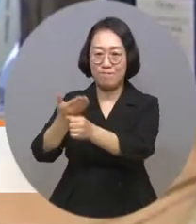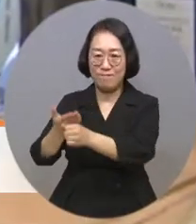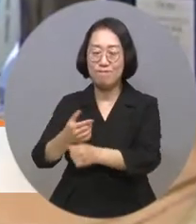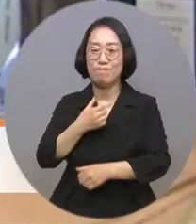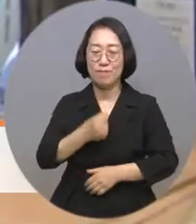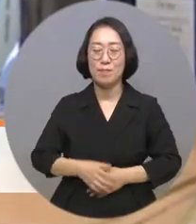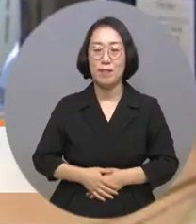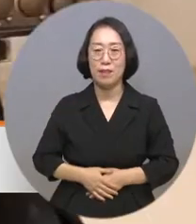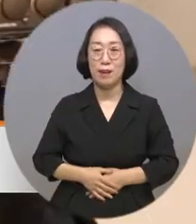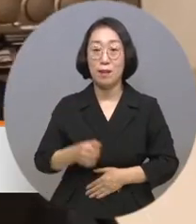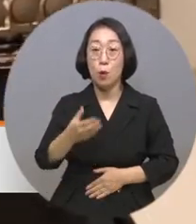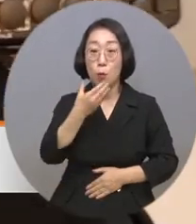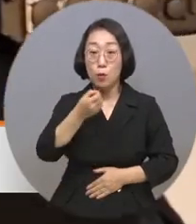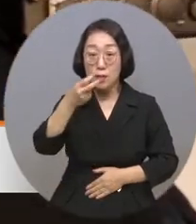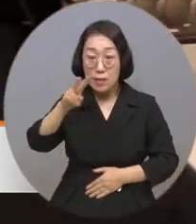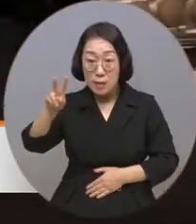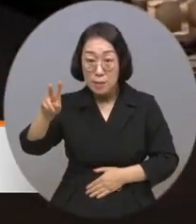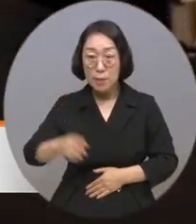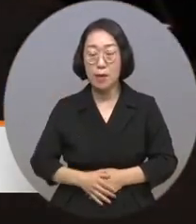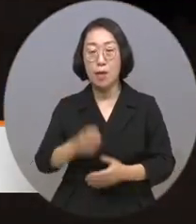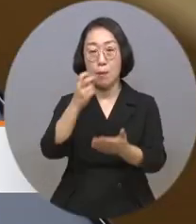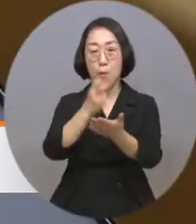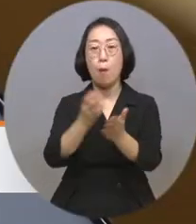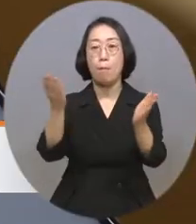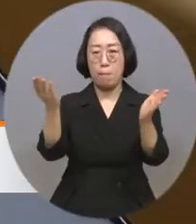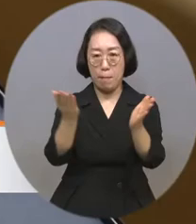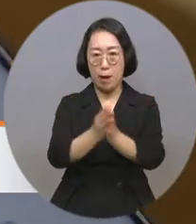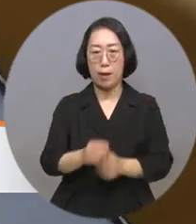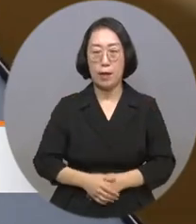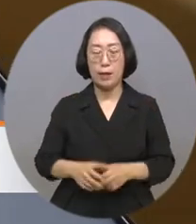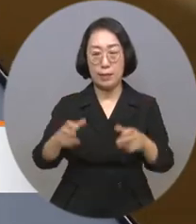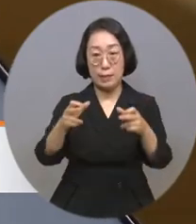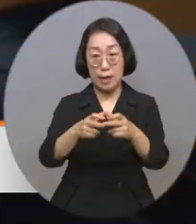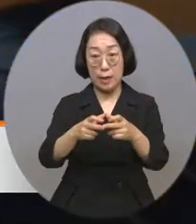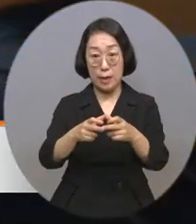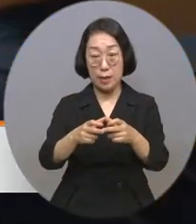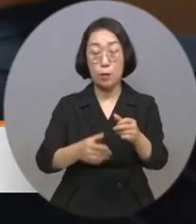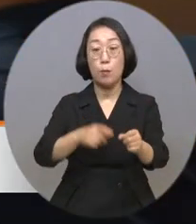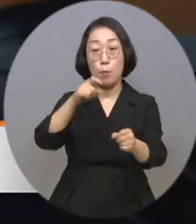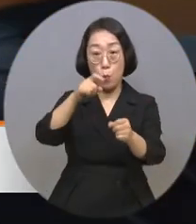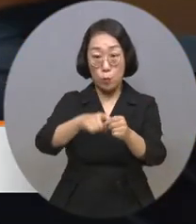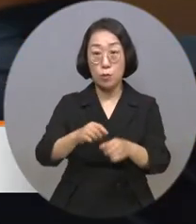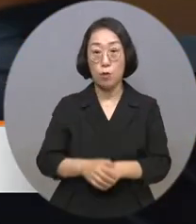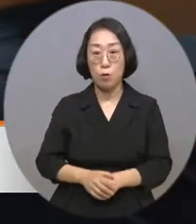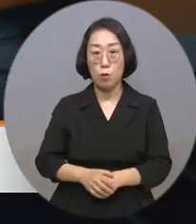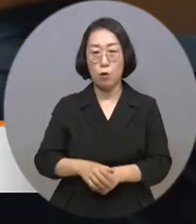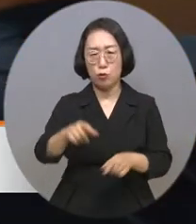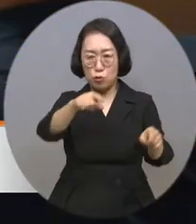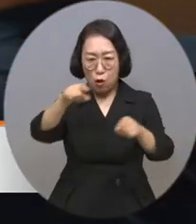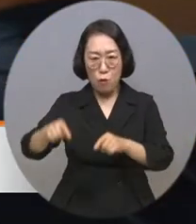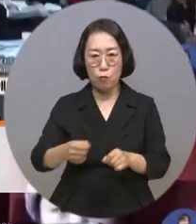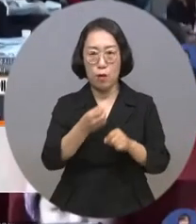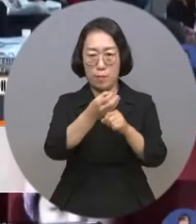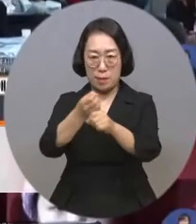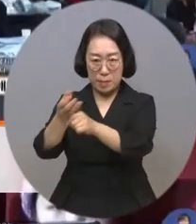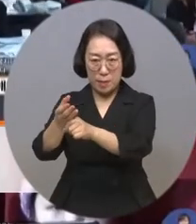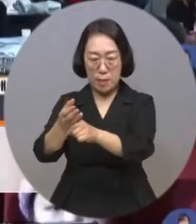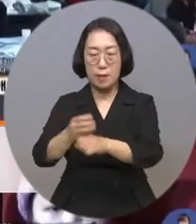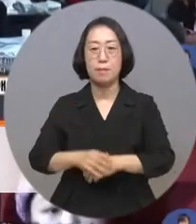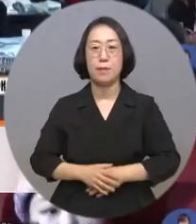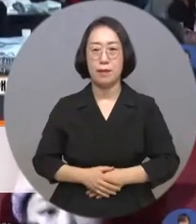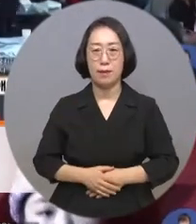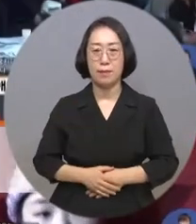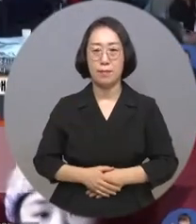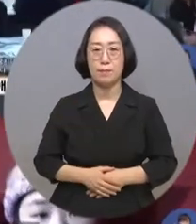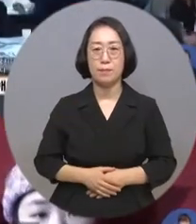한편 복지 tv 는 방송법에 따른 장애인 복지 채널로 인정받아 전국 의 의무 전송되고 있습니다 폭시 tv 뉴스